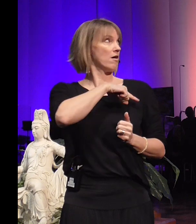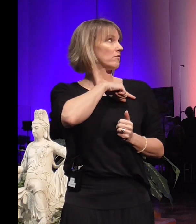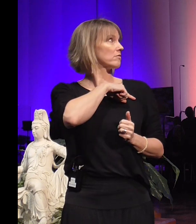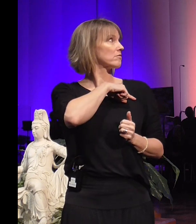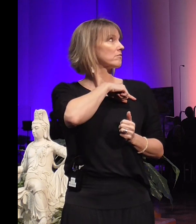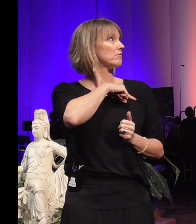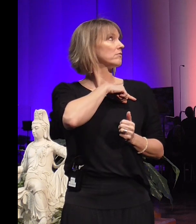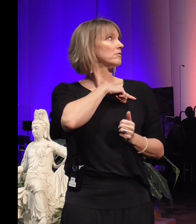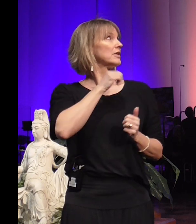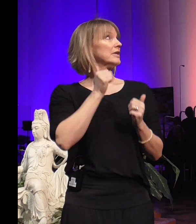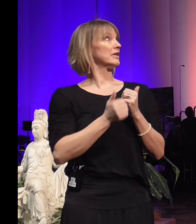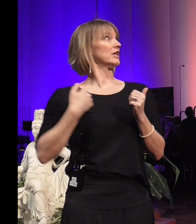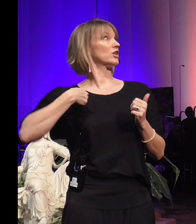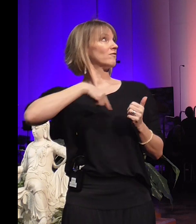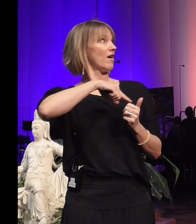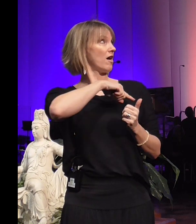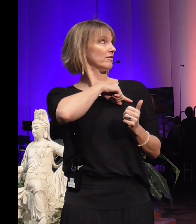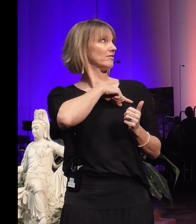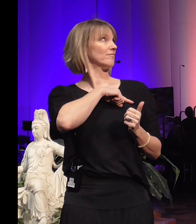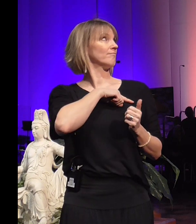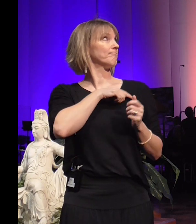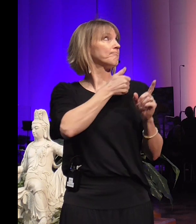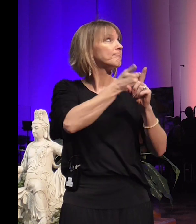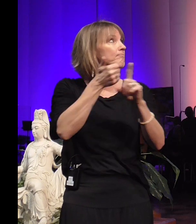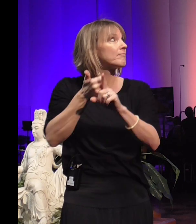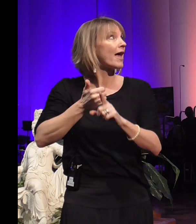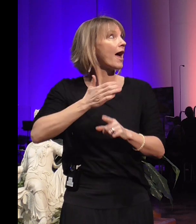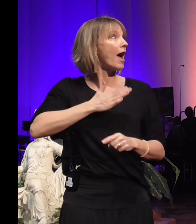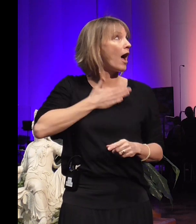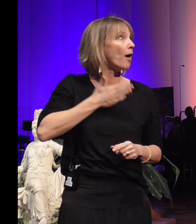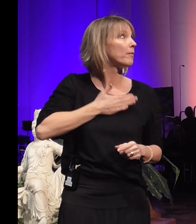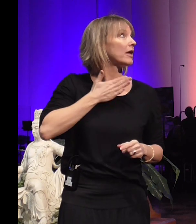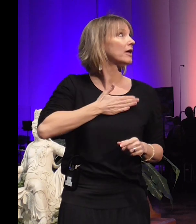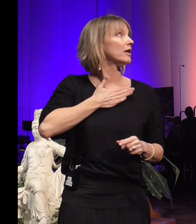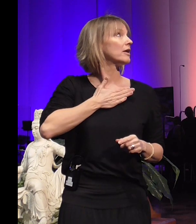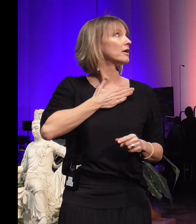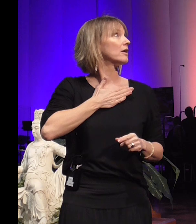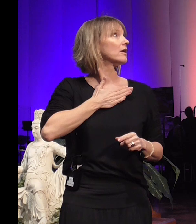Кожен із нас є щасливим зараз.